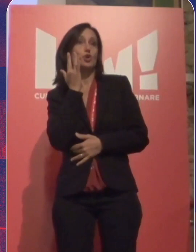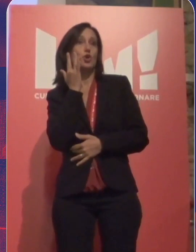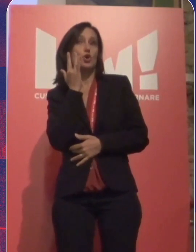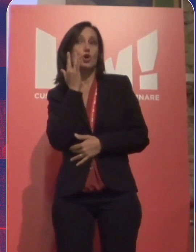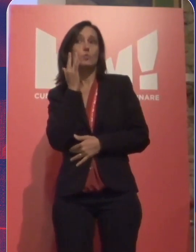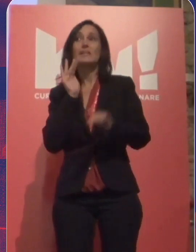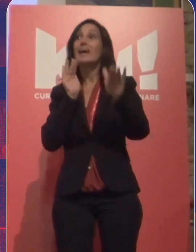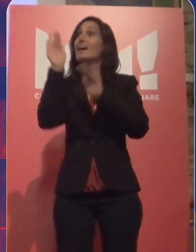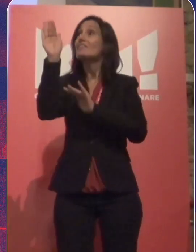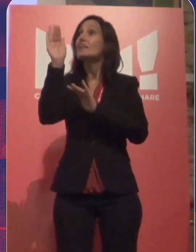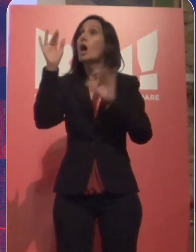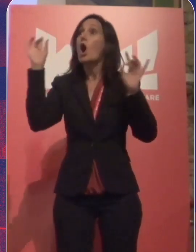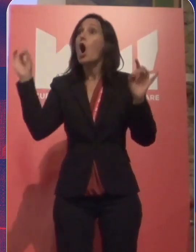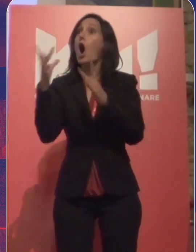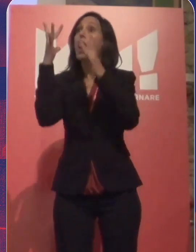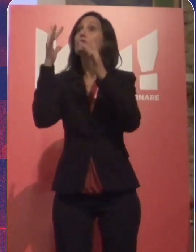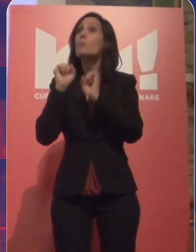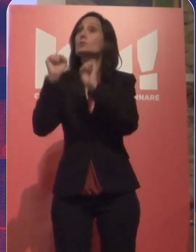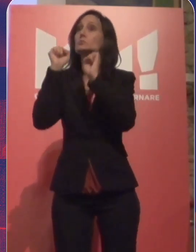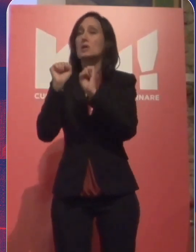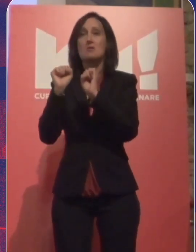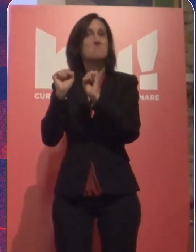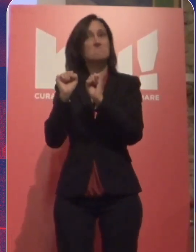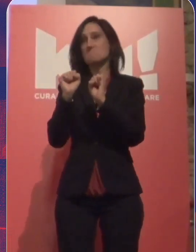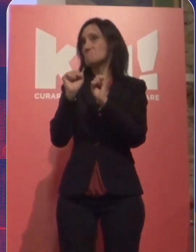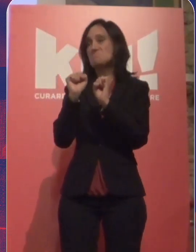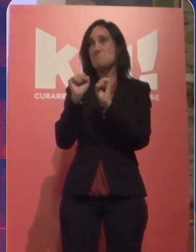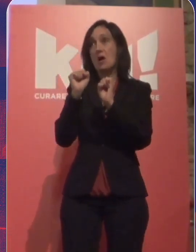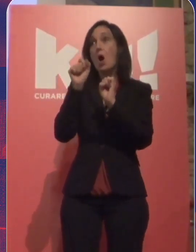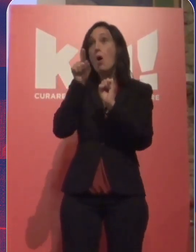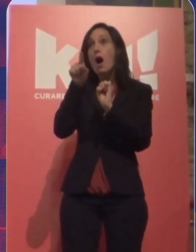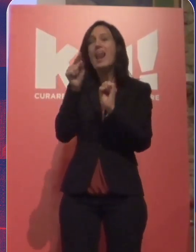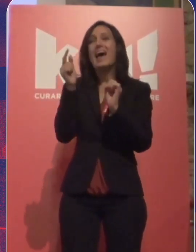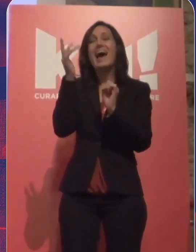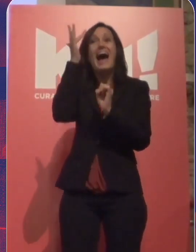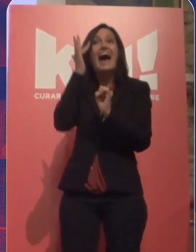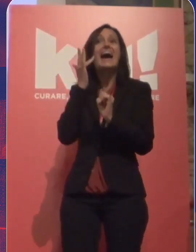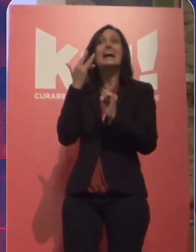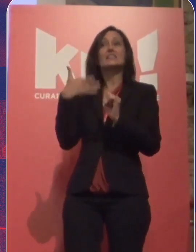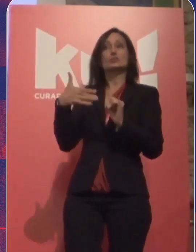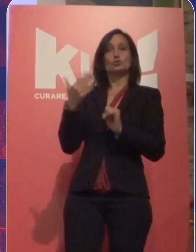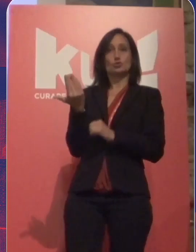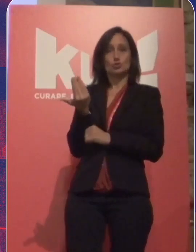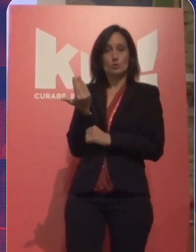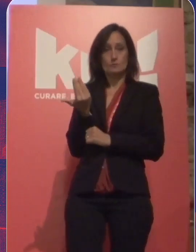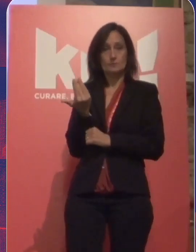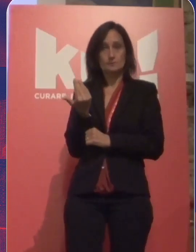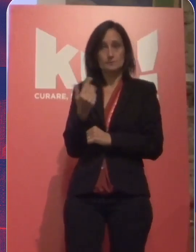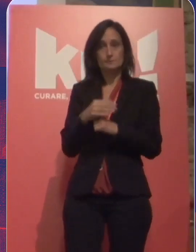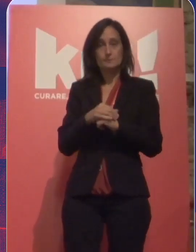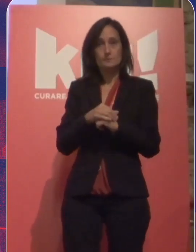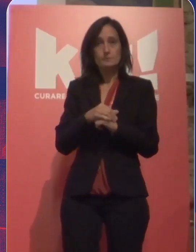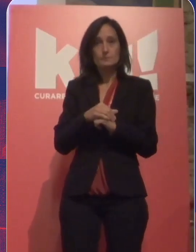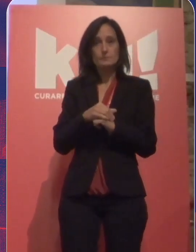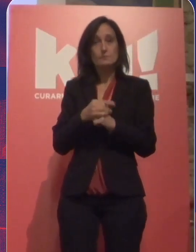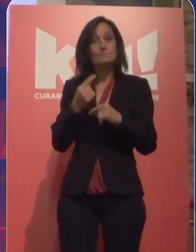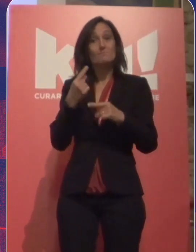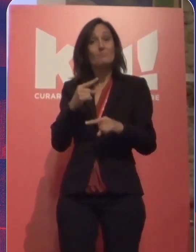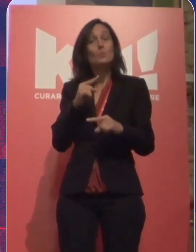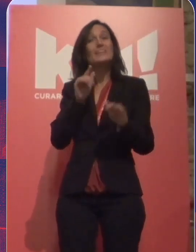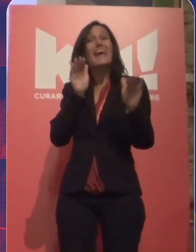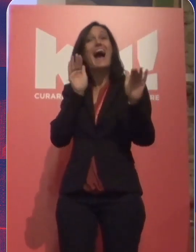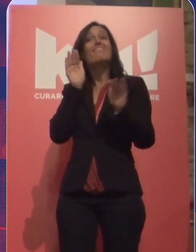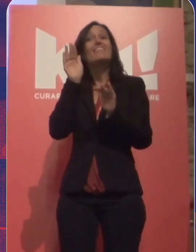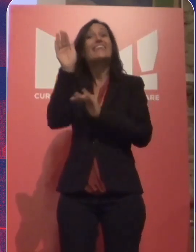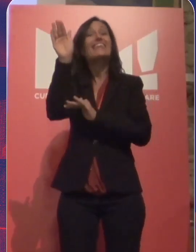lettura depressiva del tempo nella depressione il tempo quindi l'avvenire viene eletto sempre come